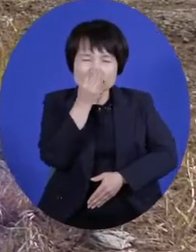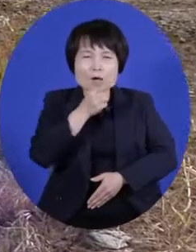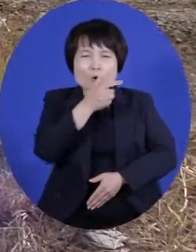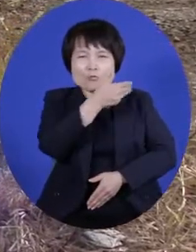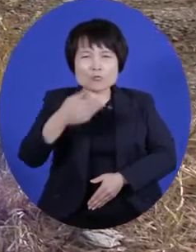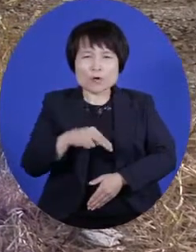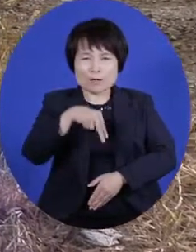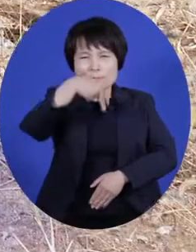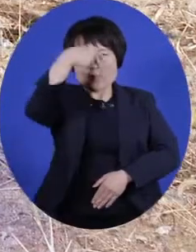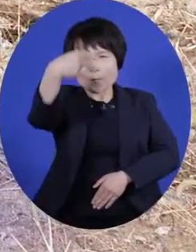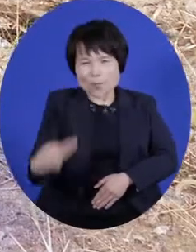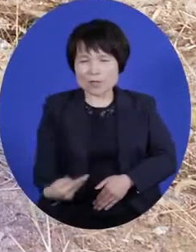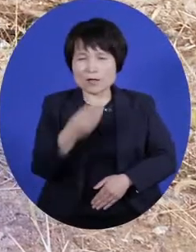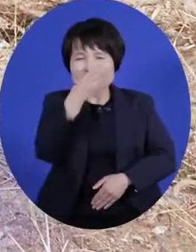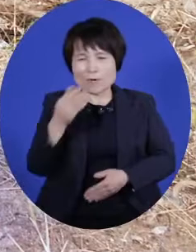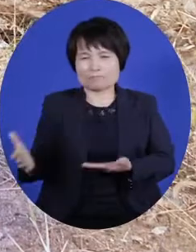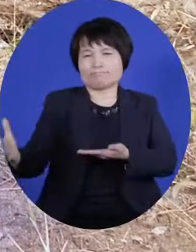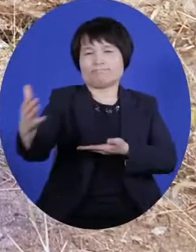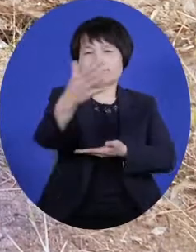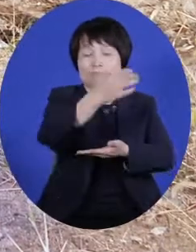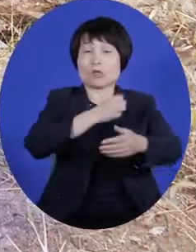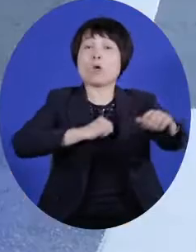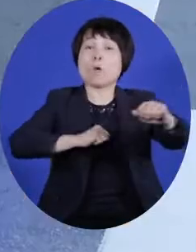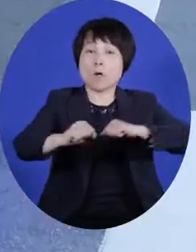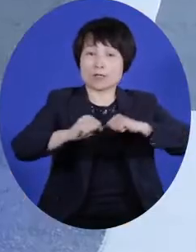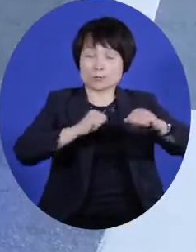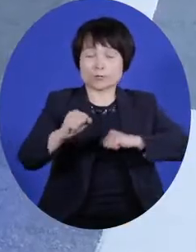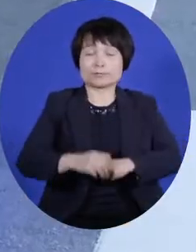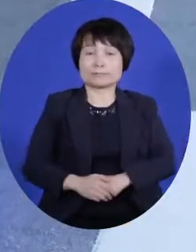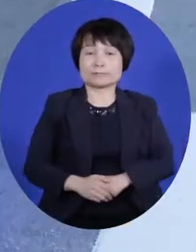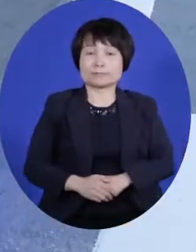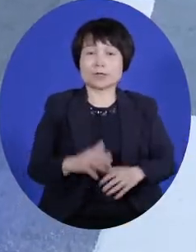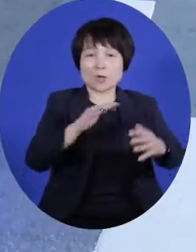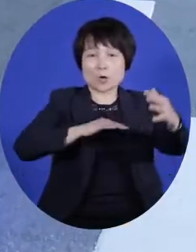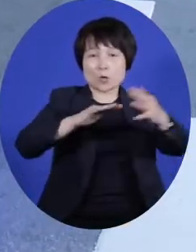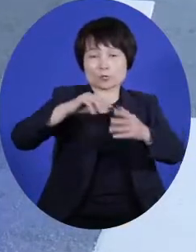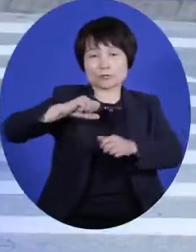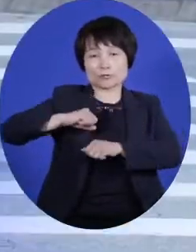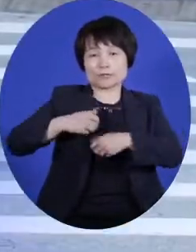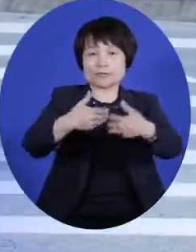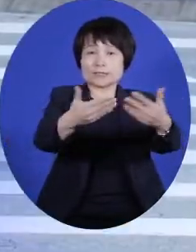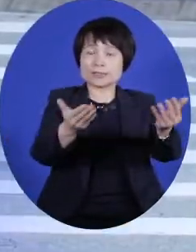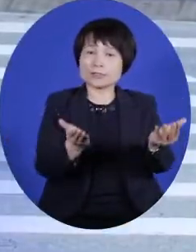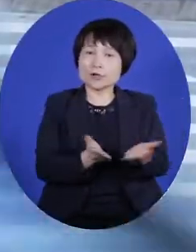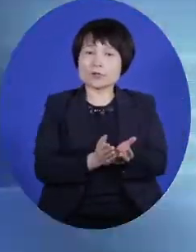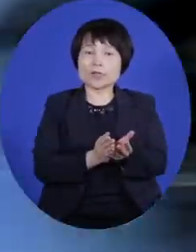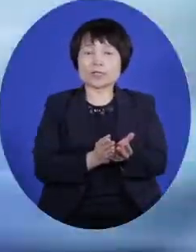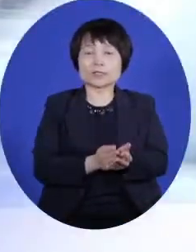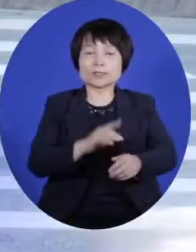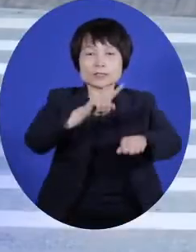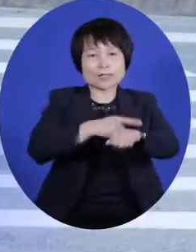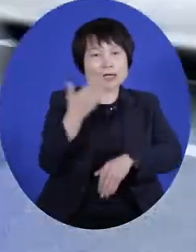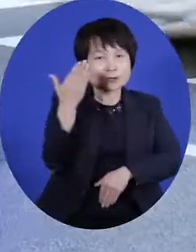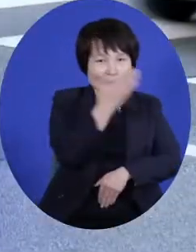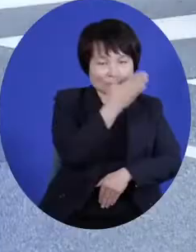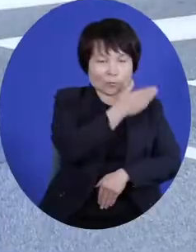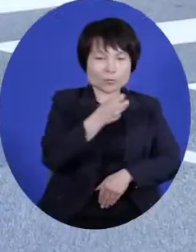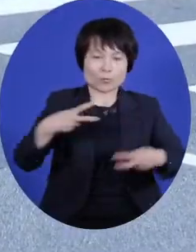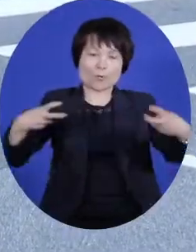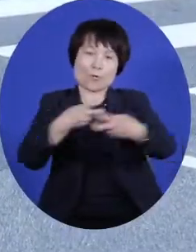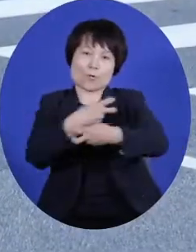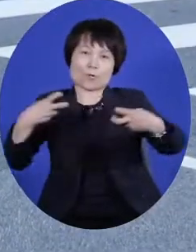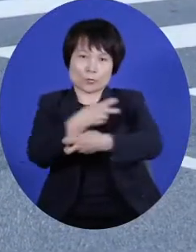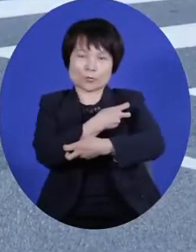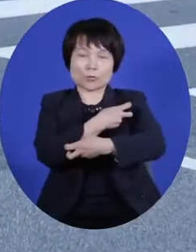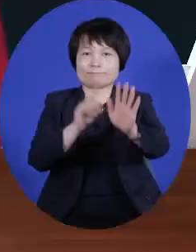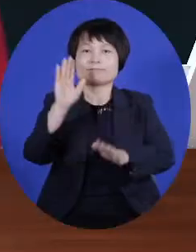전후에는 자연보호 활동과 함께 각종 행사 시 교통정리 봉사활동도 꾸준히 전개하고 있어 시민들의 찬사를 받고